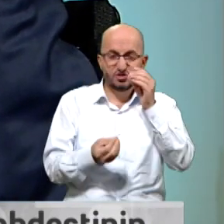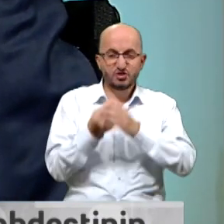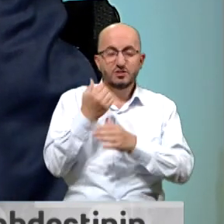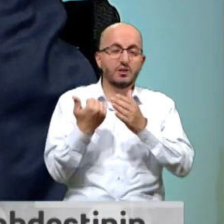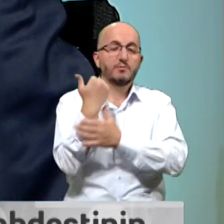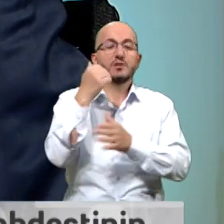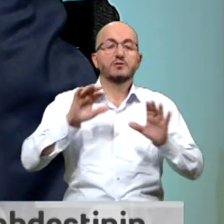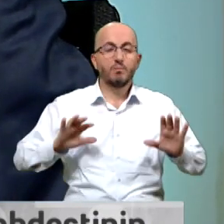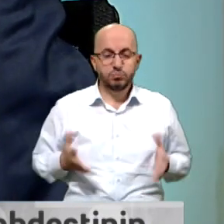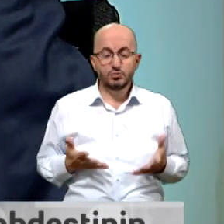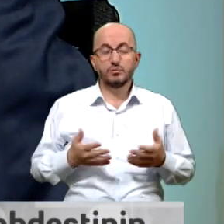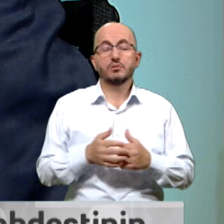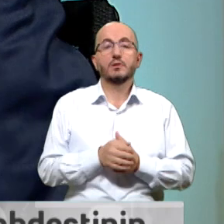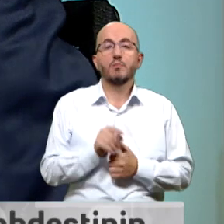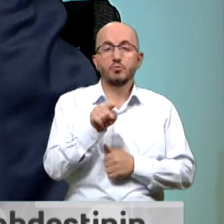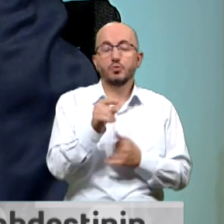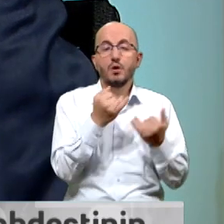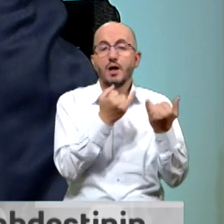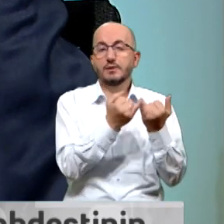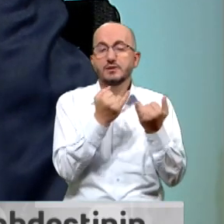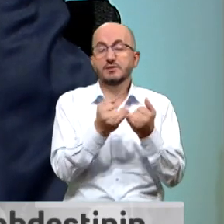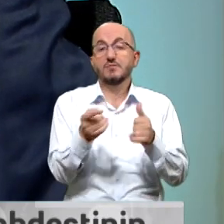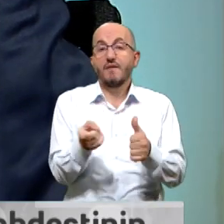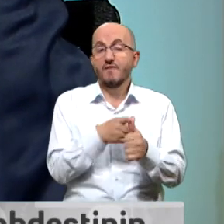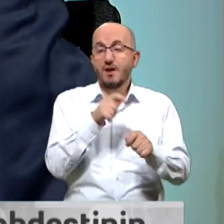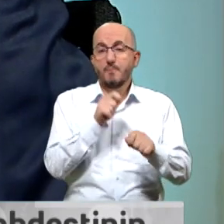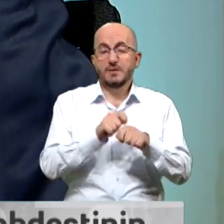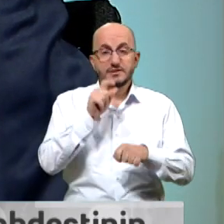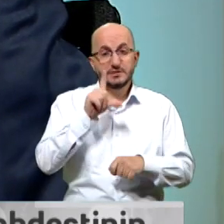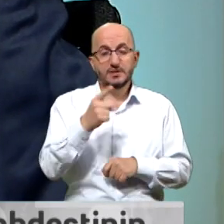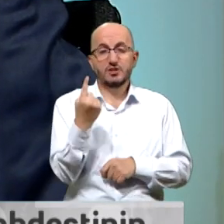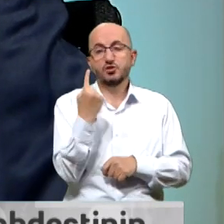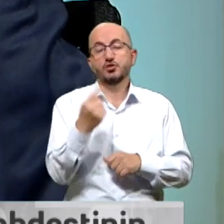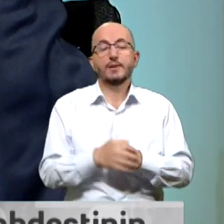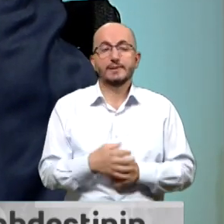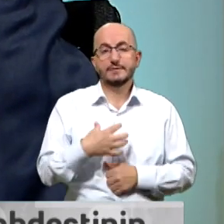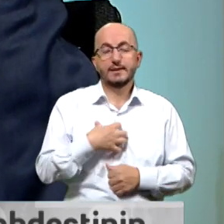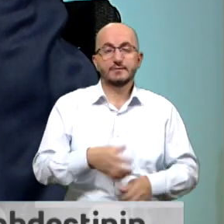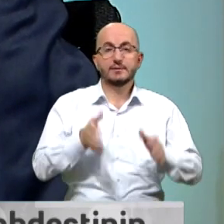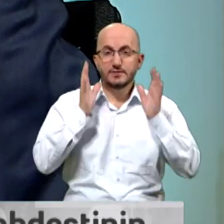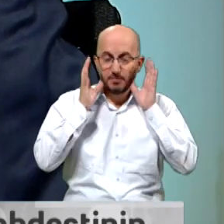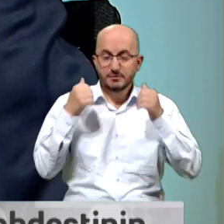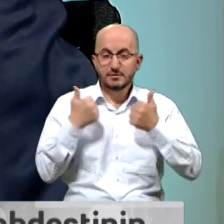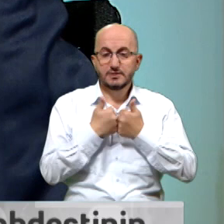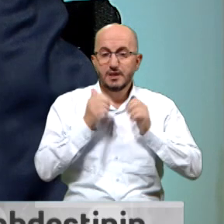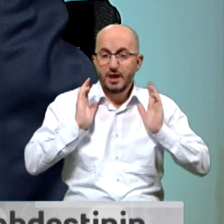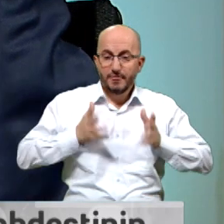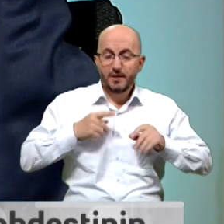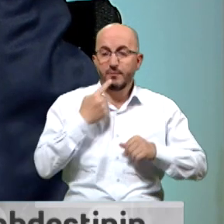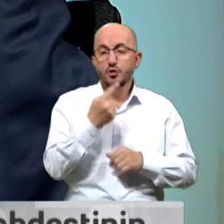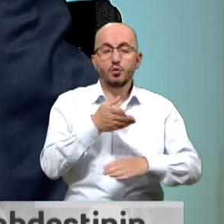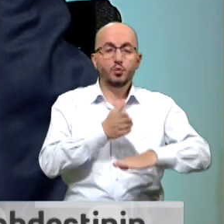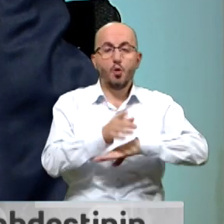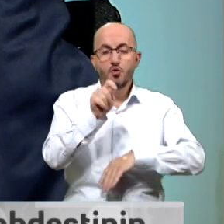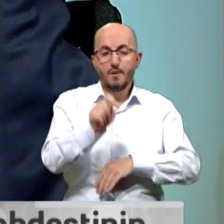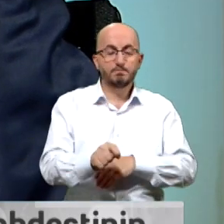abdesti bozulur. Dolayısıyla bu kardeşimizin evvela yapması gereken şey, kendi namazlarımı kaza ettim diyor, doğru